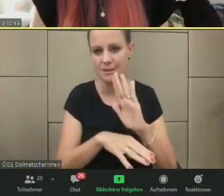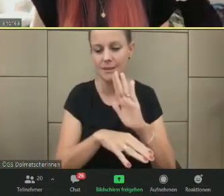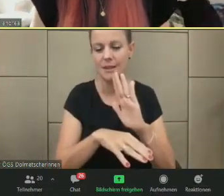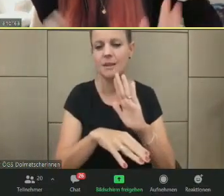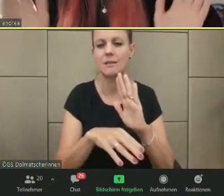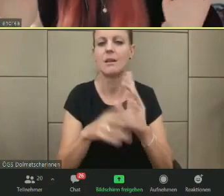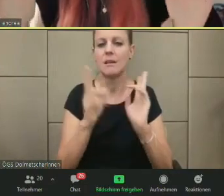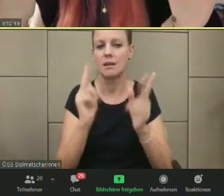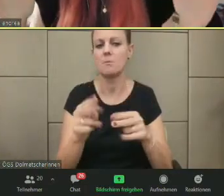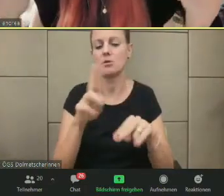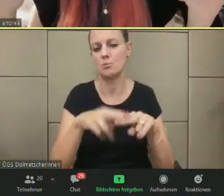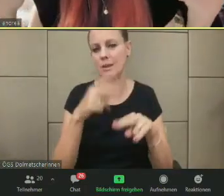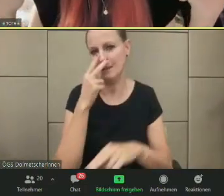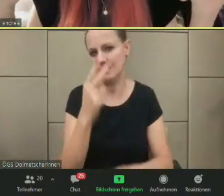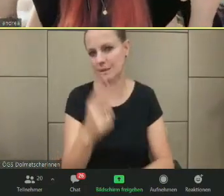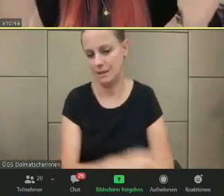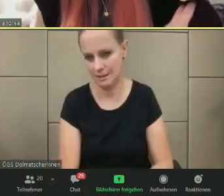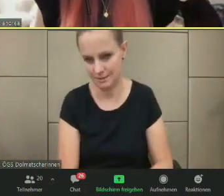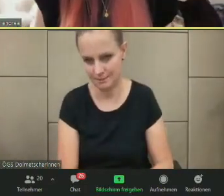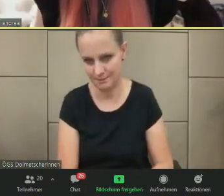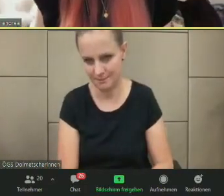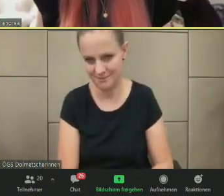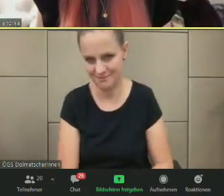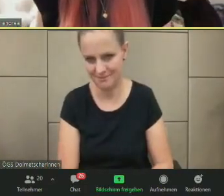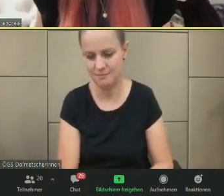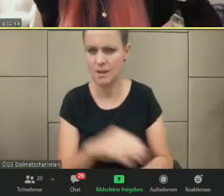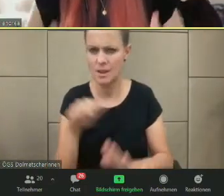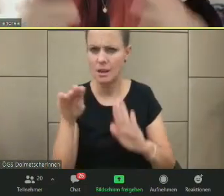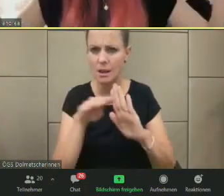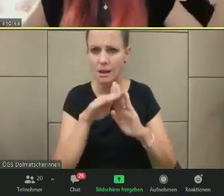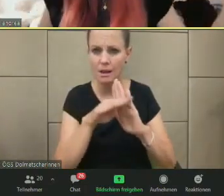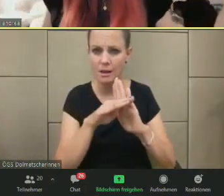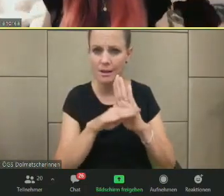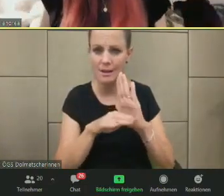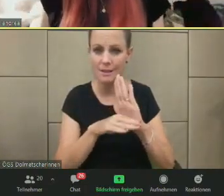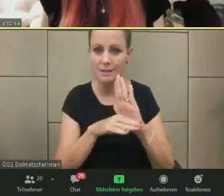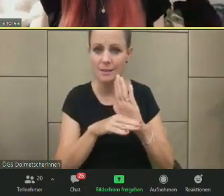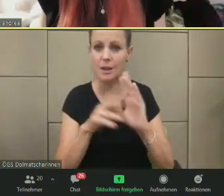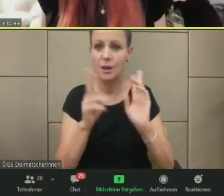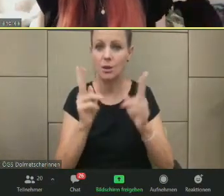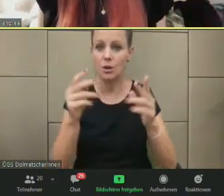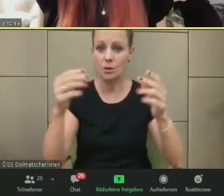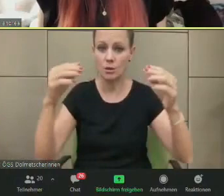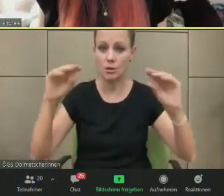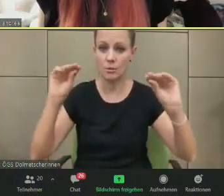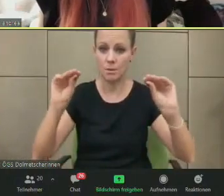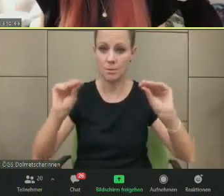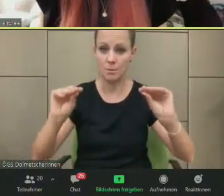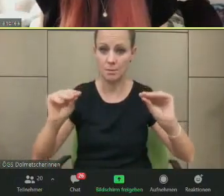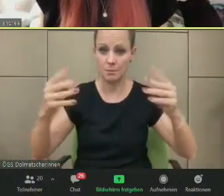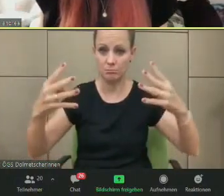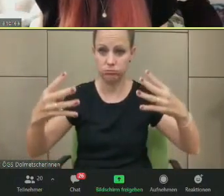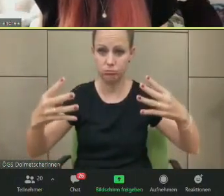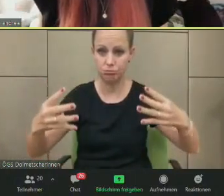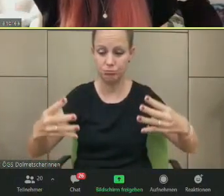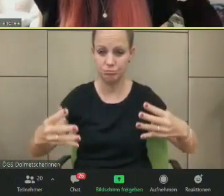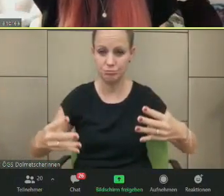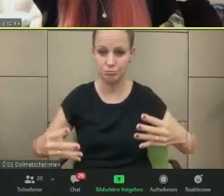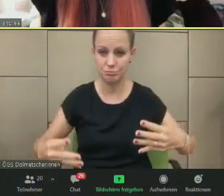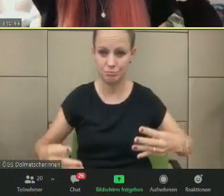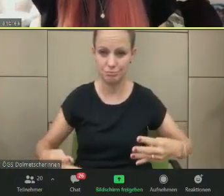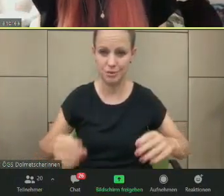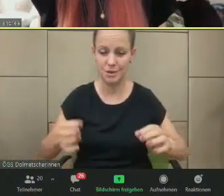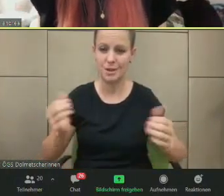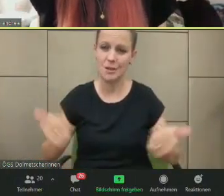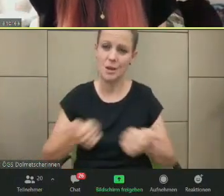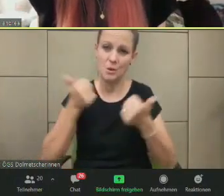sehen. Ich meine, ich hätte diese Liste noch ewig lang weiterführen können. Es gibt so viele tolle Menschen im Internet, von denen man